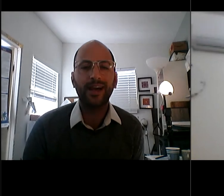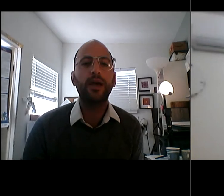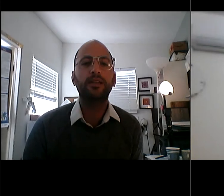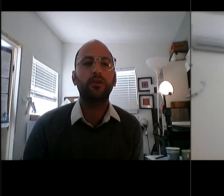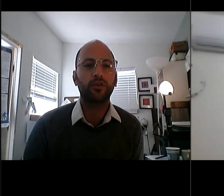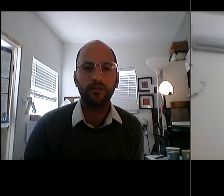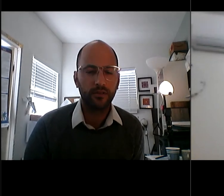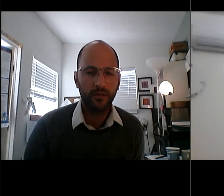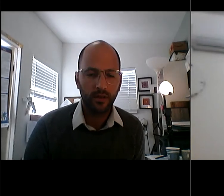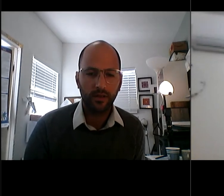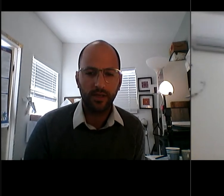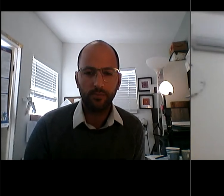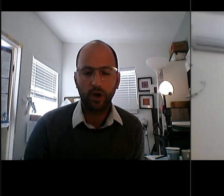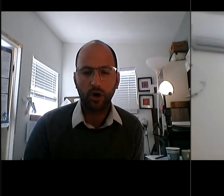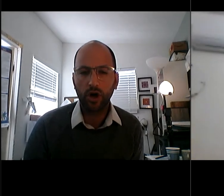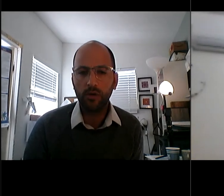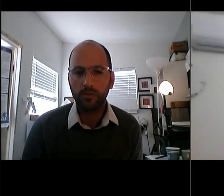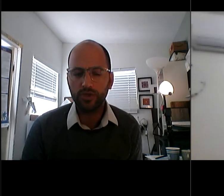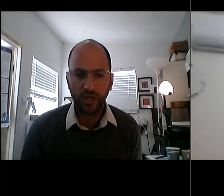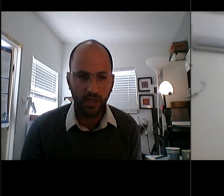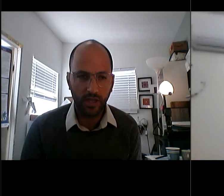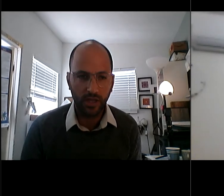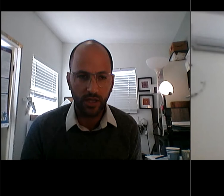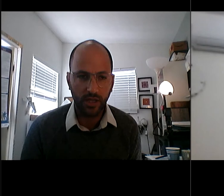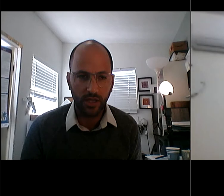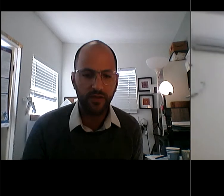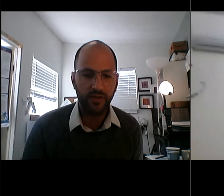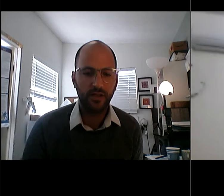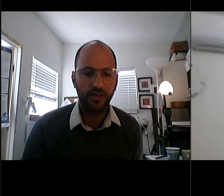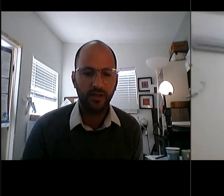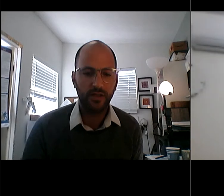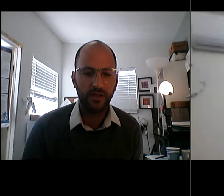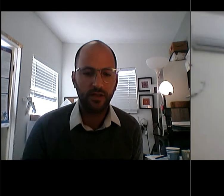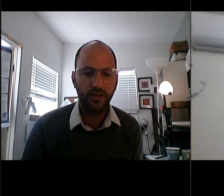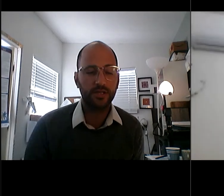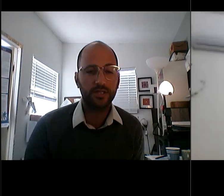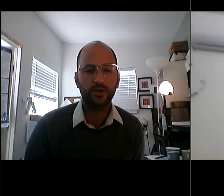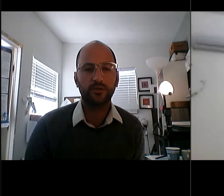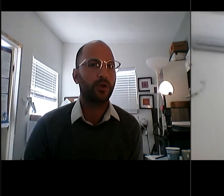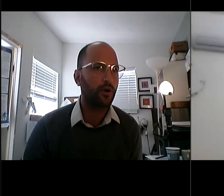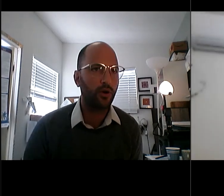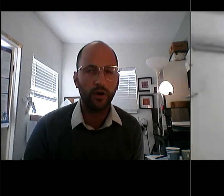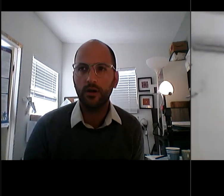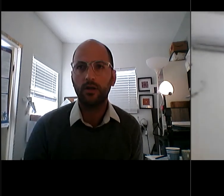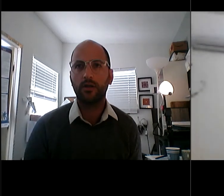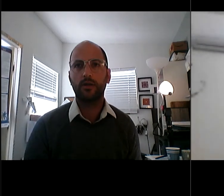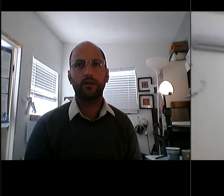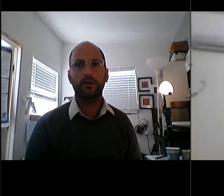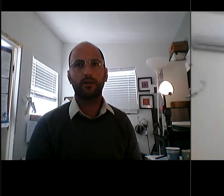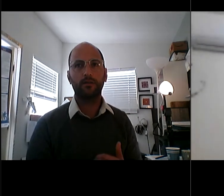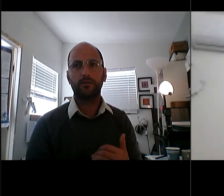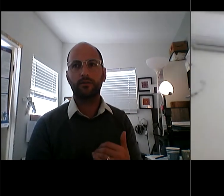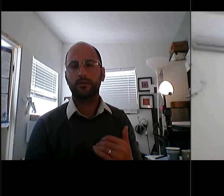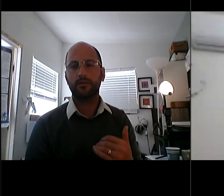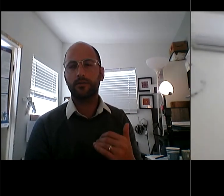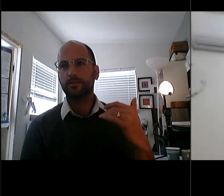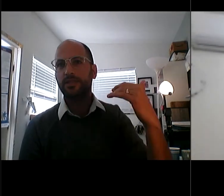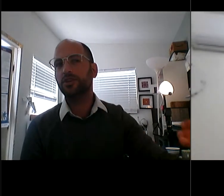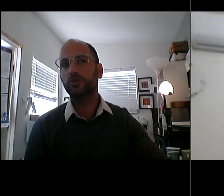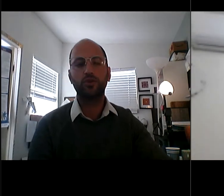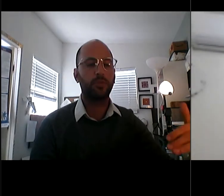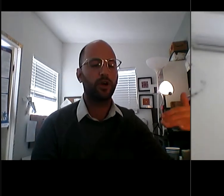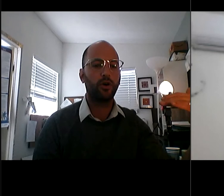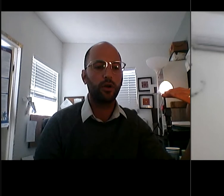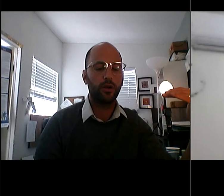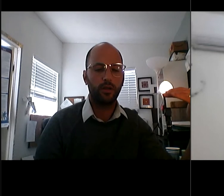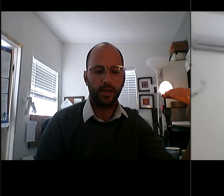פה, אין הרבה לטעות. כי בכל מקום שתגיעו אליו, יש עסקאות טובות, יש עסקאות טובות. בכל